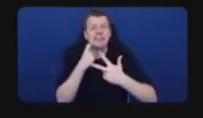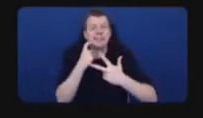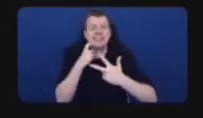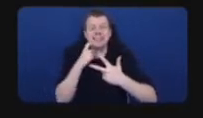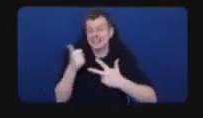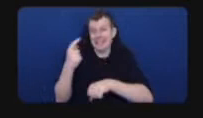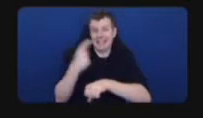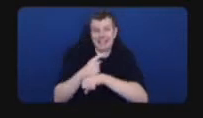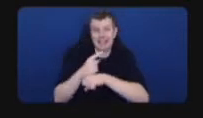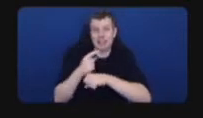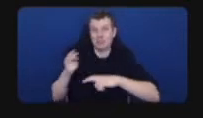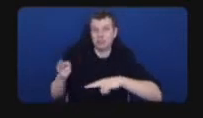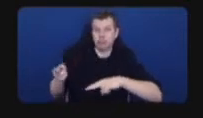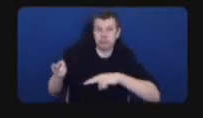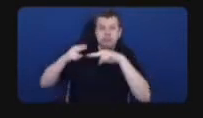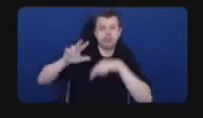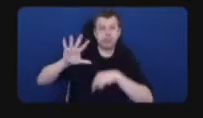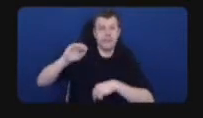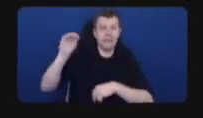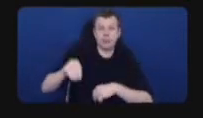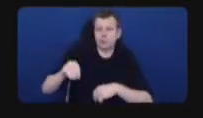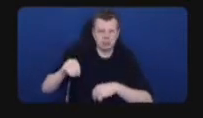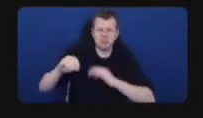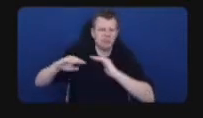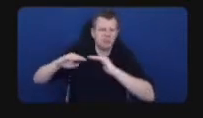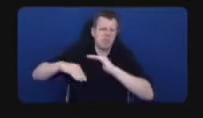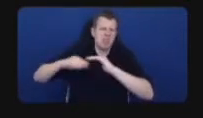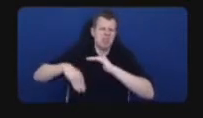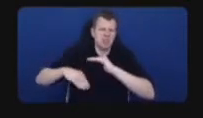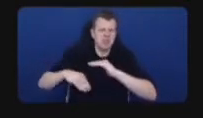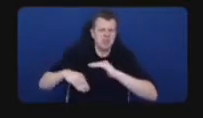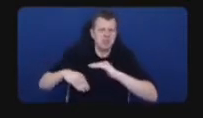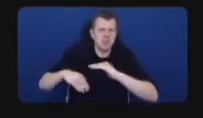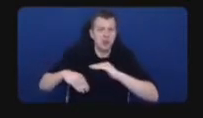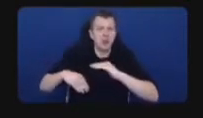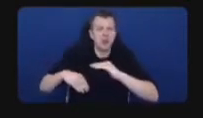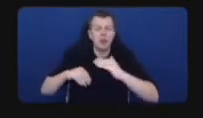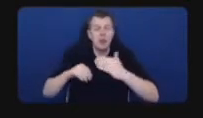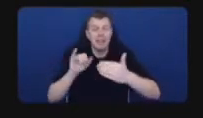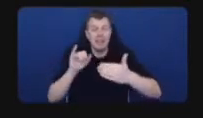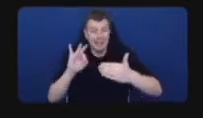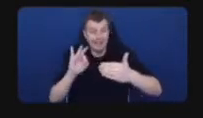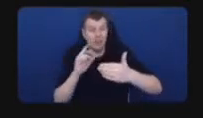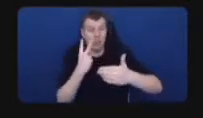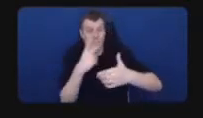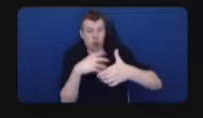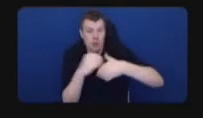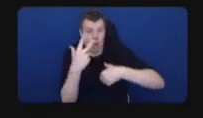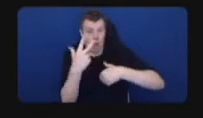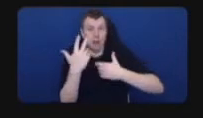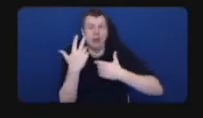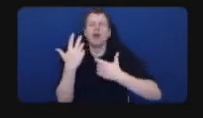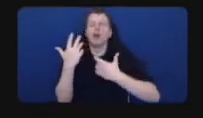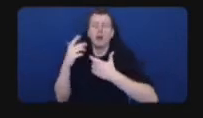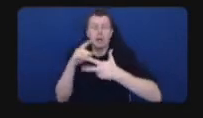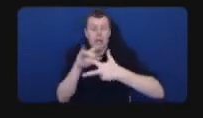在100以内，还有新增是在过去的十天内不要超过